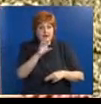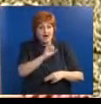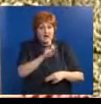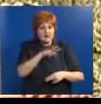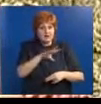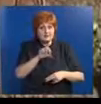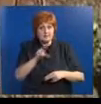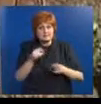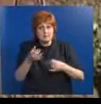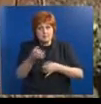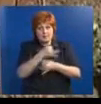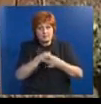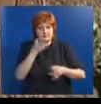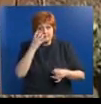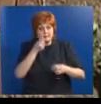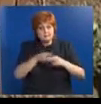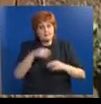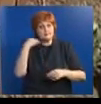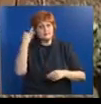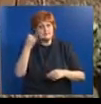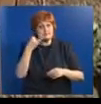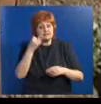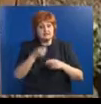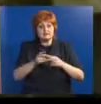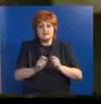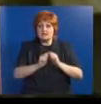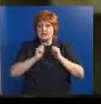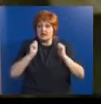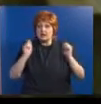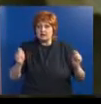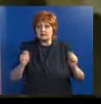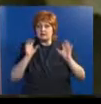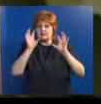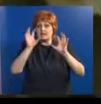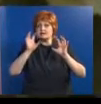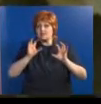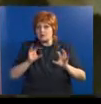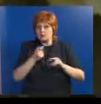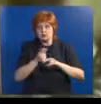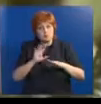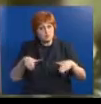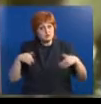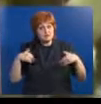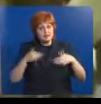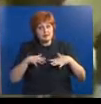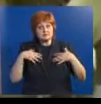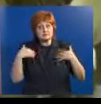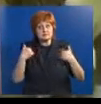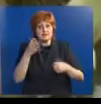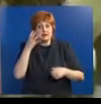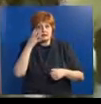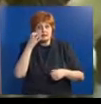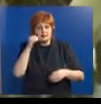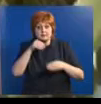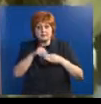поговорим о яблоках. Помимо исторической роли, взять хотя бы открытие закона всемирного тяготения, они очень полезны для здоровья. Яблоки